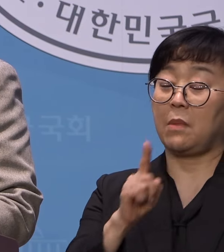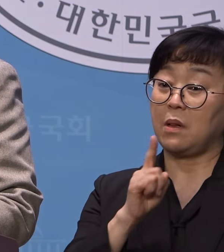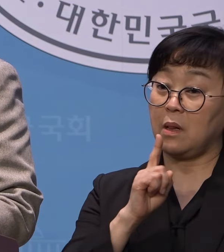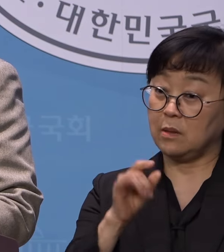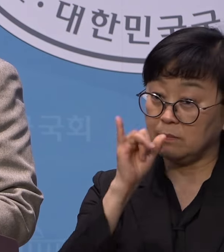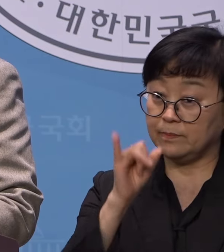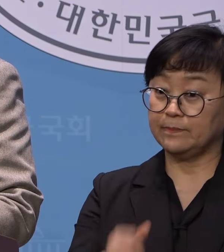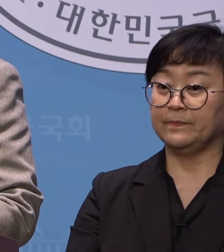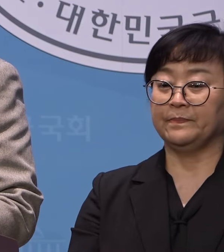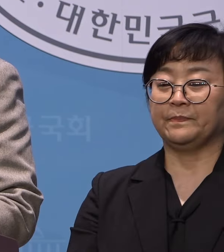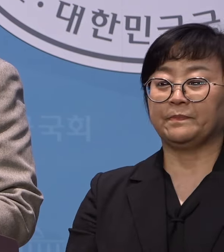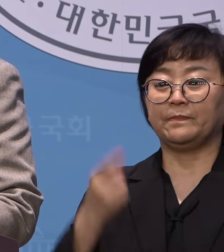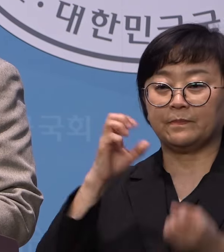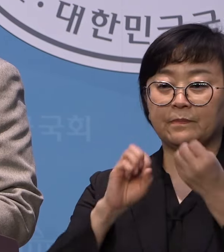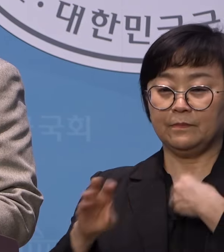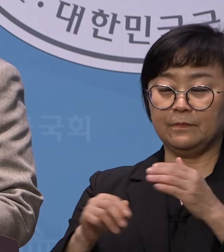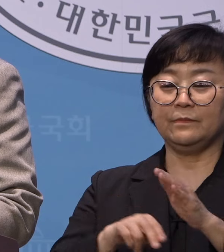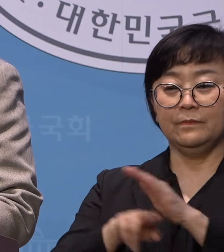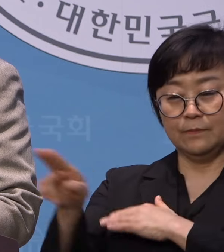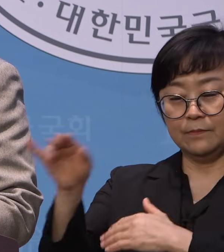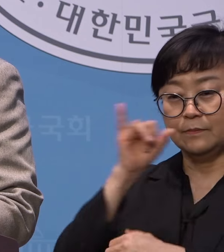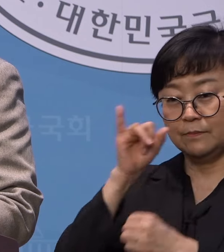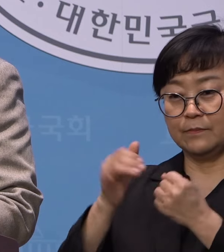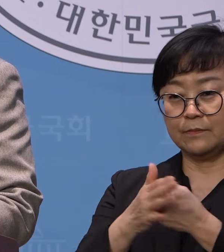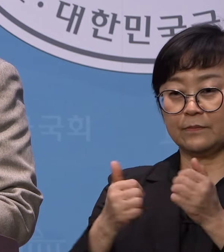주장하지만 청문회 줄행랑으로